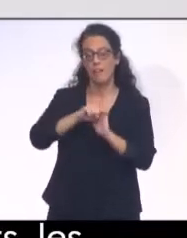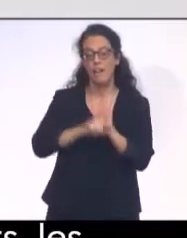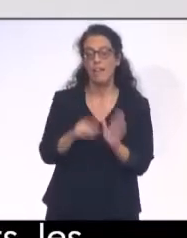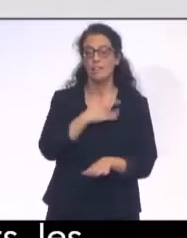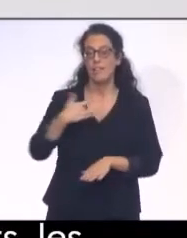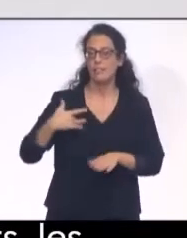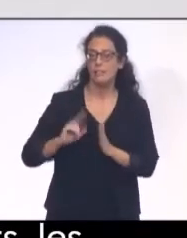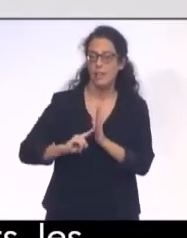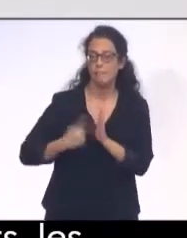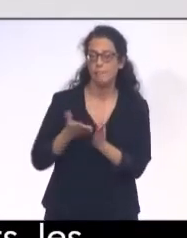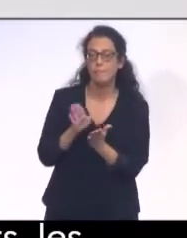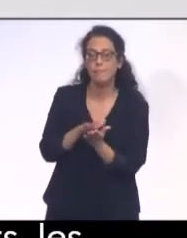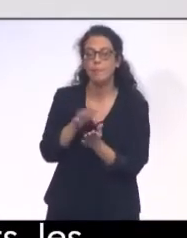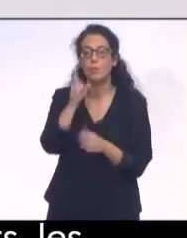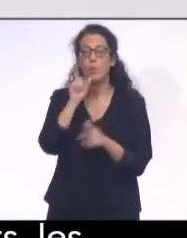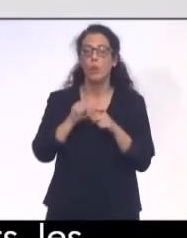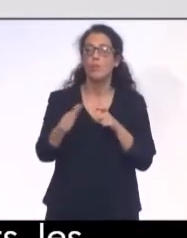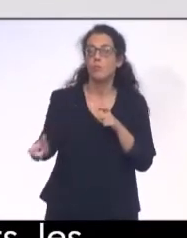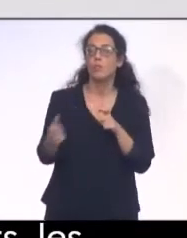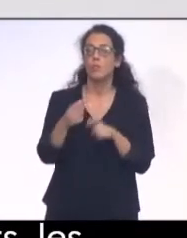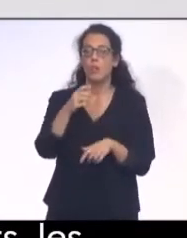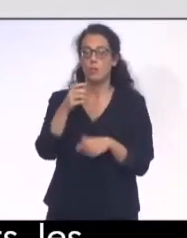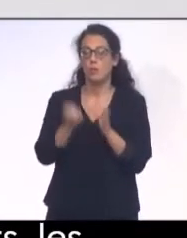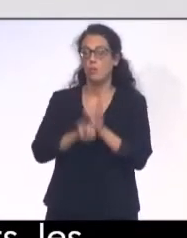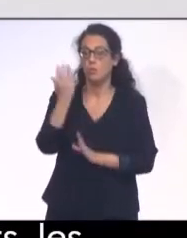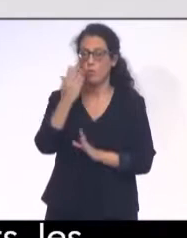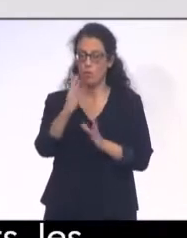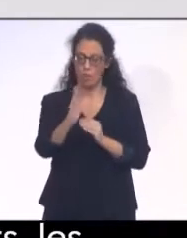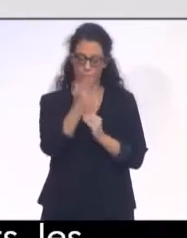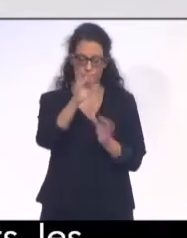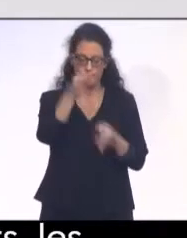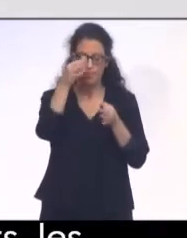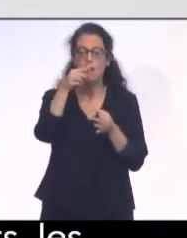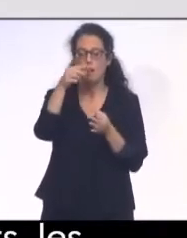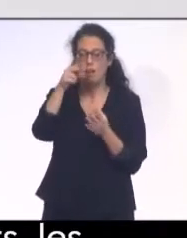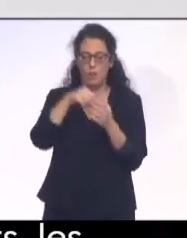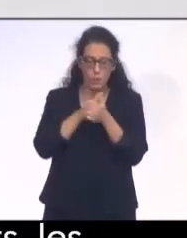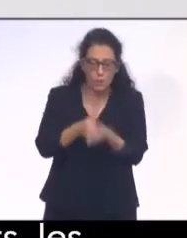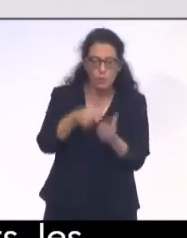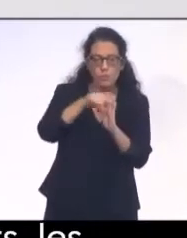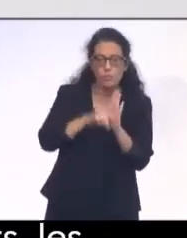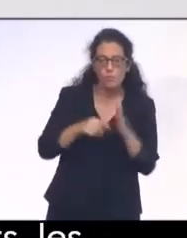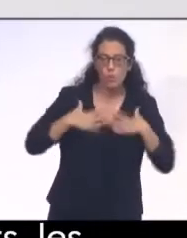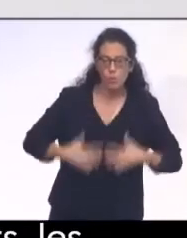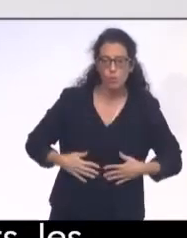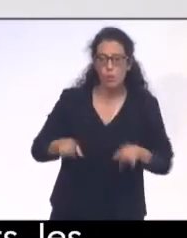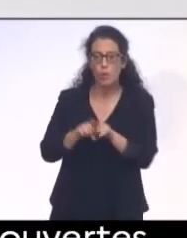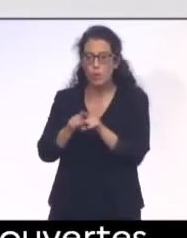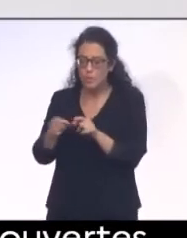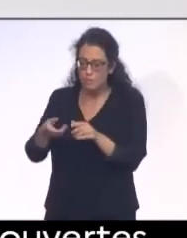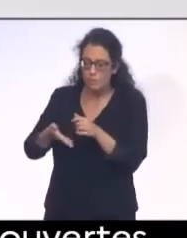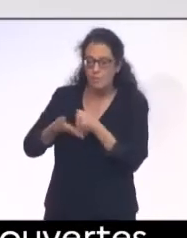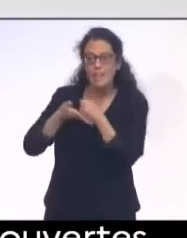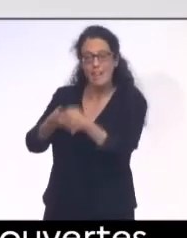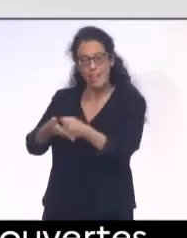nouveau protocole ESMS qui définit la conduite à tenir et le renforcement des mesures nationales de protection pour les établissements